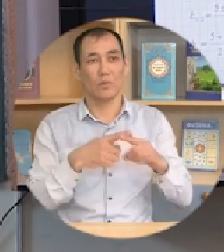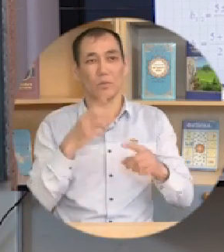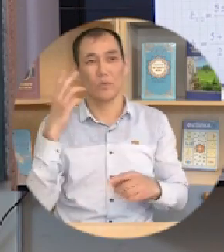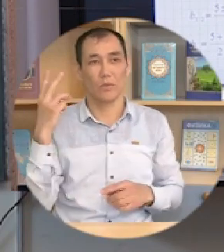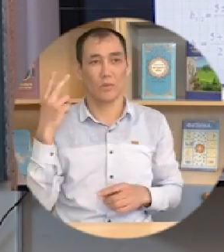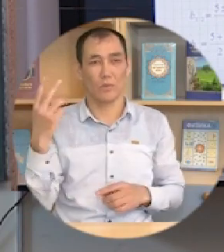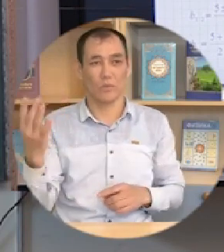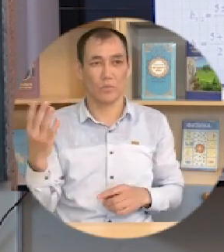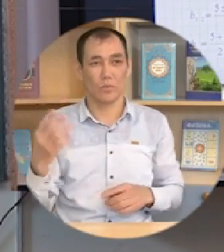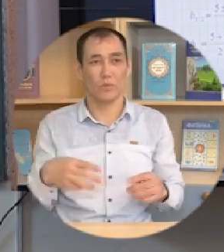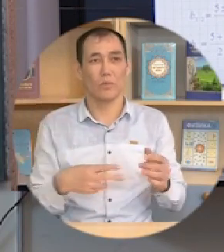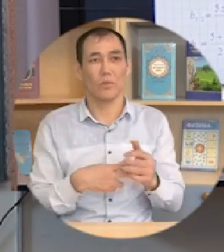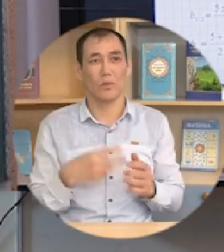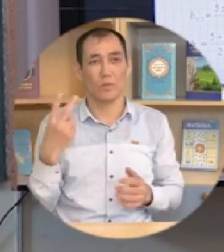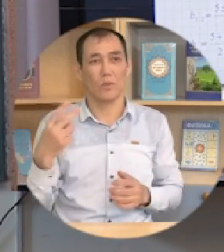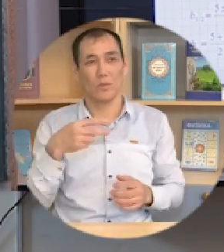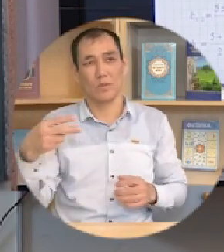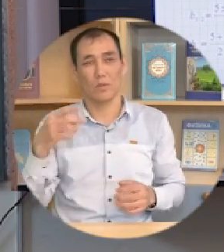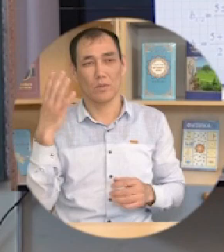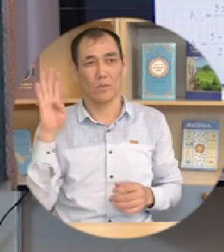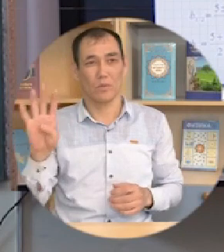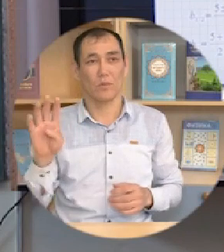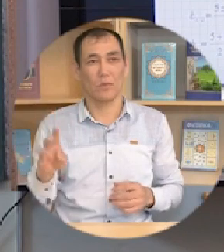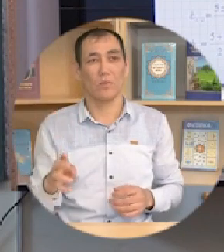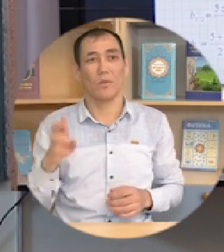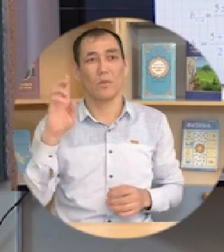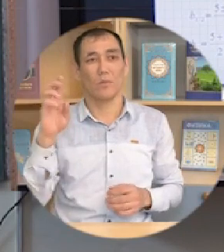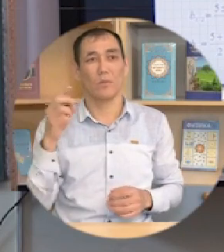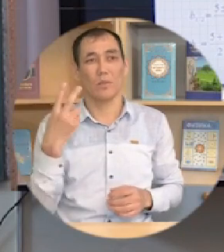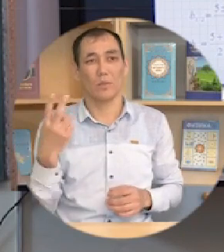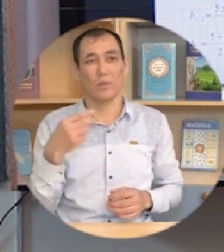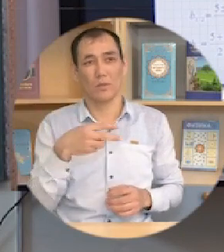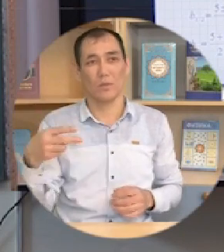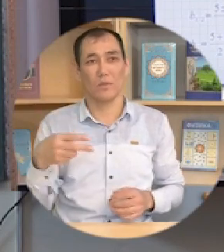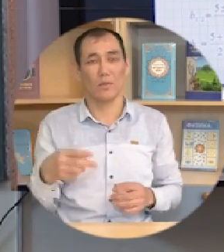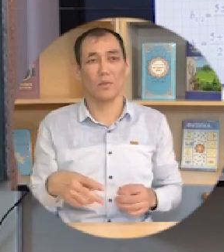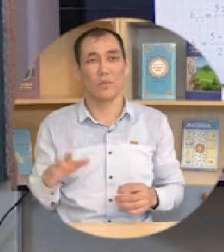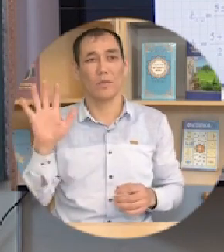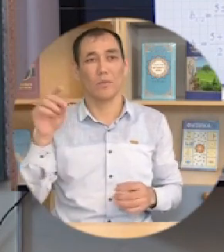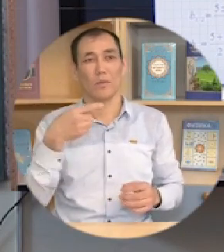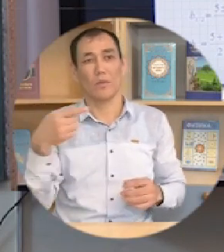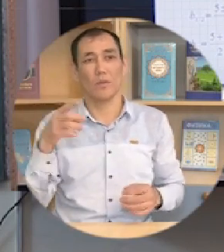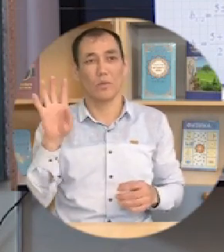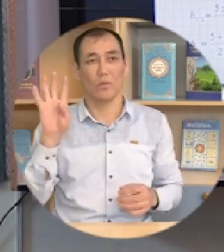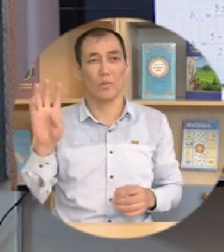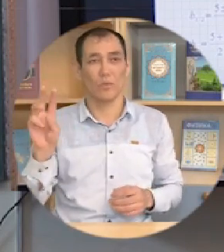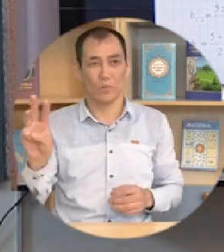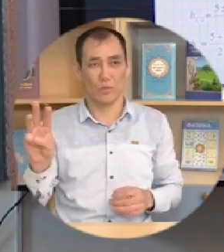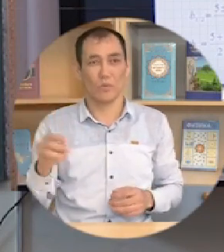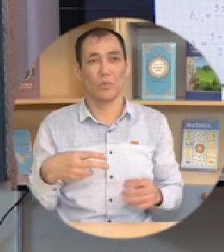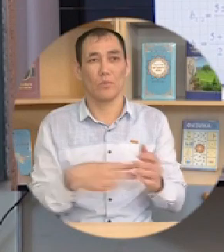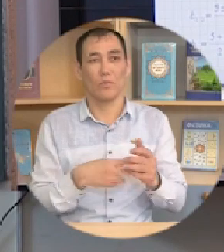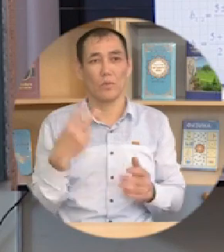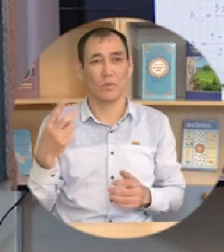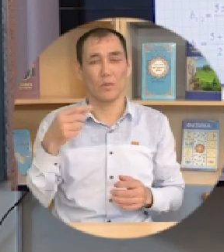бөлінген 2 тең 4. В2 тең 5 алынған 3 бөлінген 2 тең